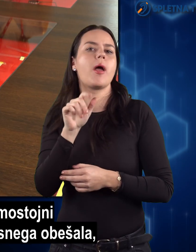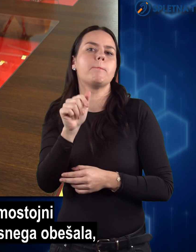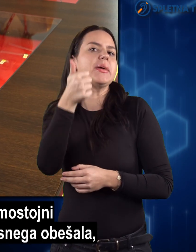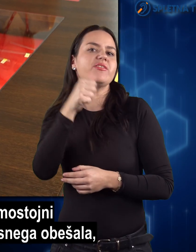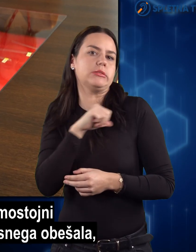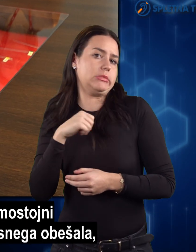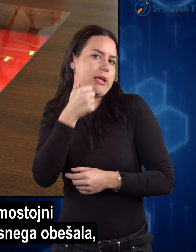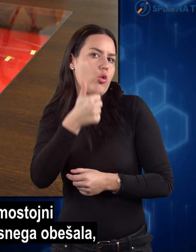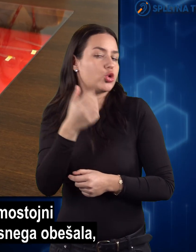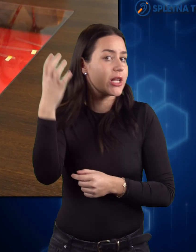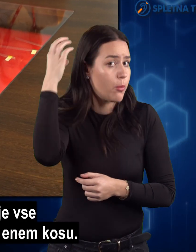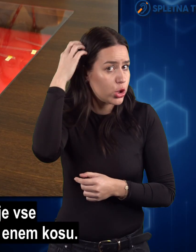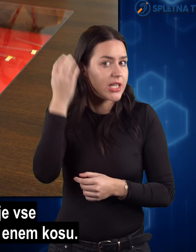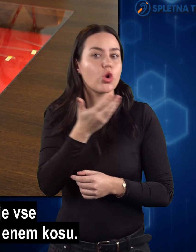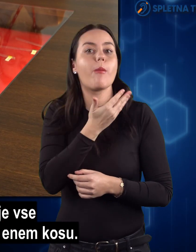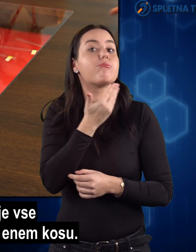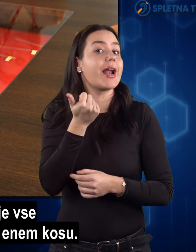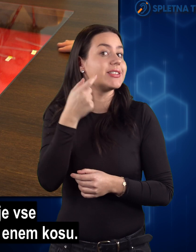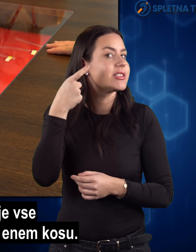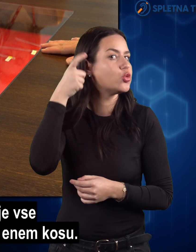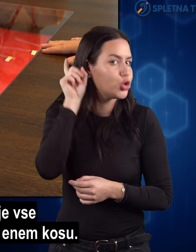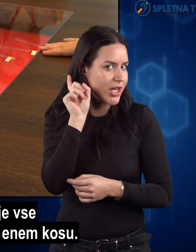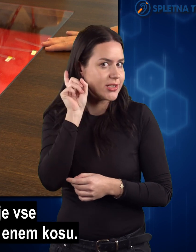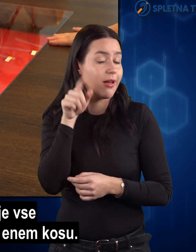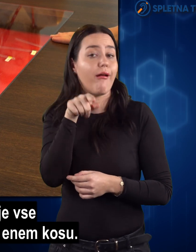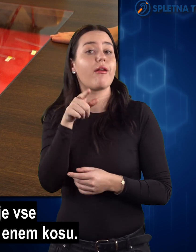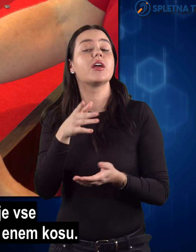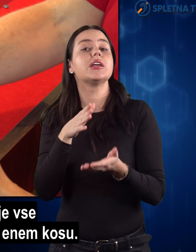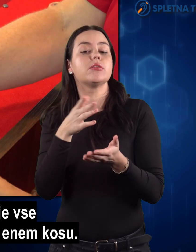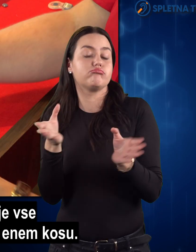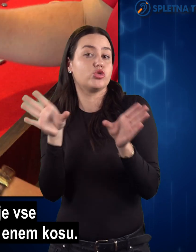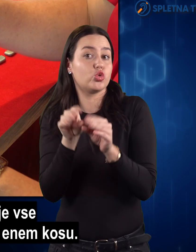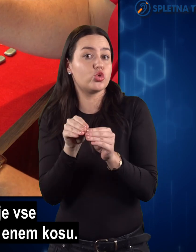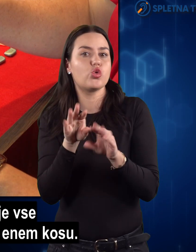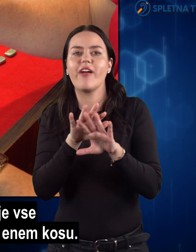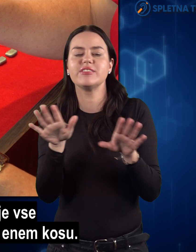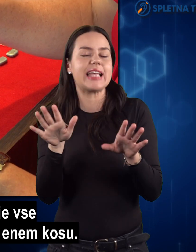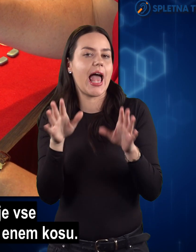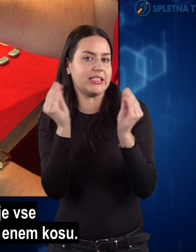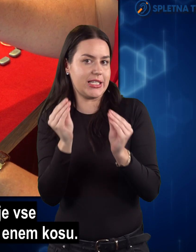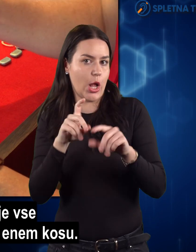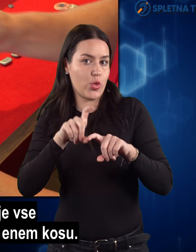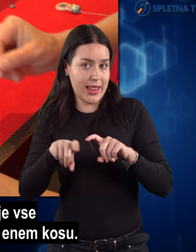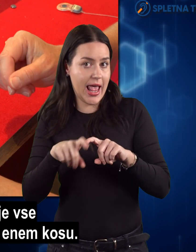brez ušesnega obešala, ki združuje vse sestavne dele v enem kosu.